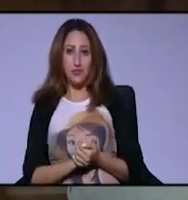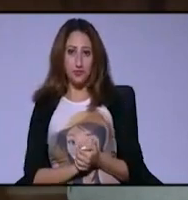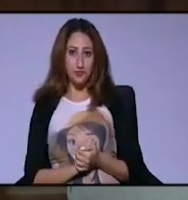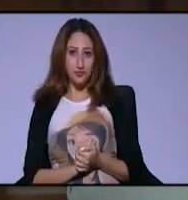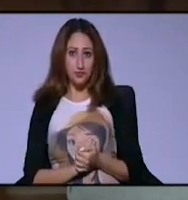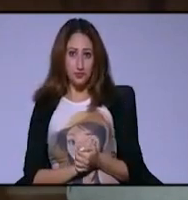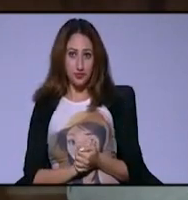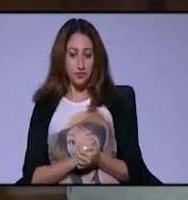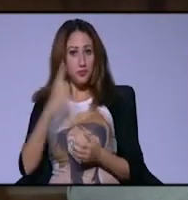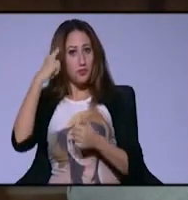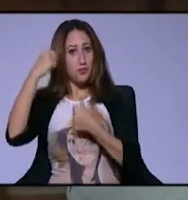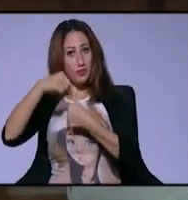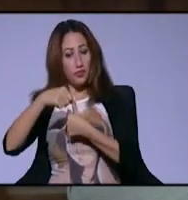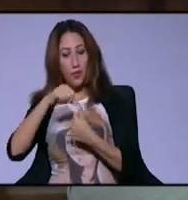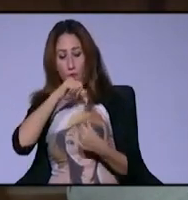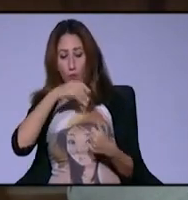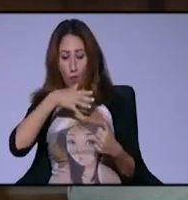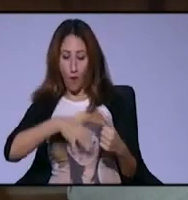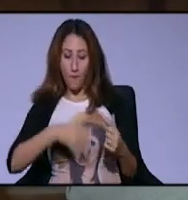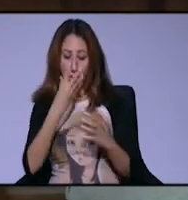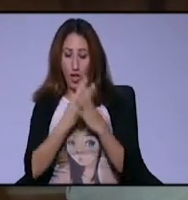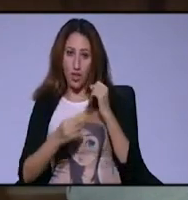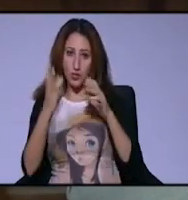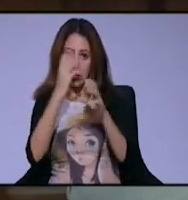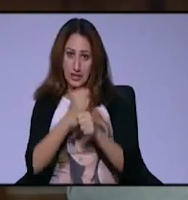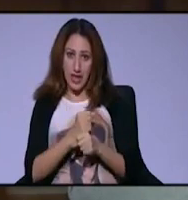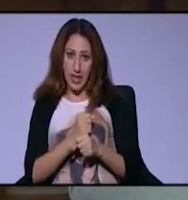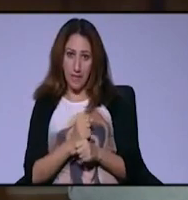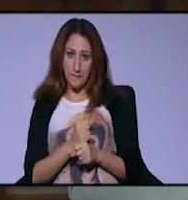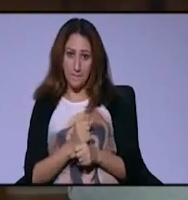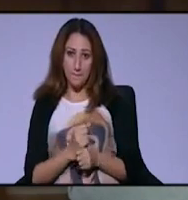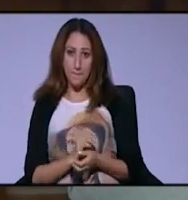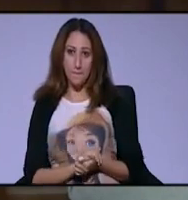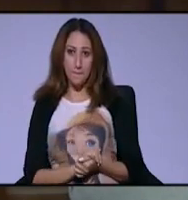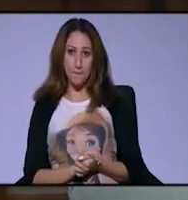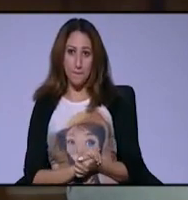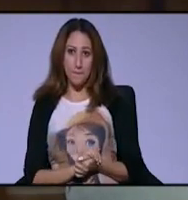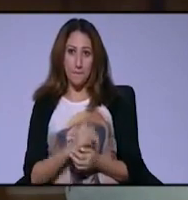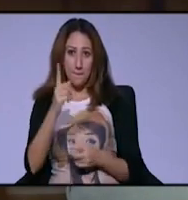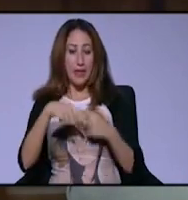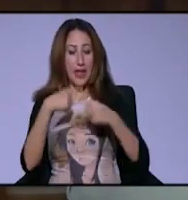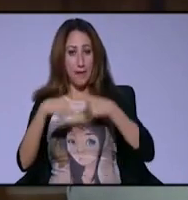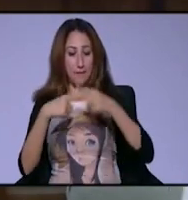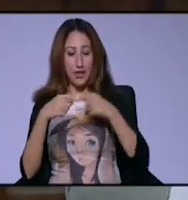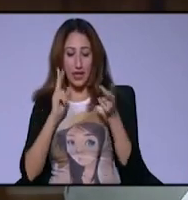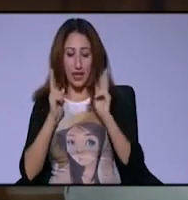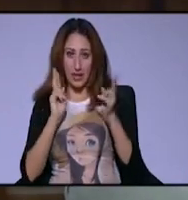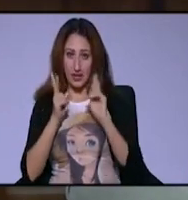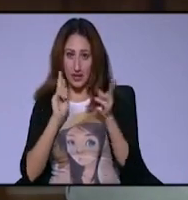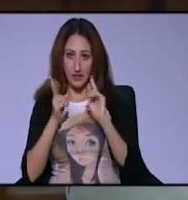في ذكرى الرسول عليه الصلاة والسلام حبينا أن احنا أيضا يعني نكمل احتفالنا